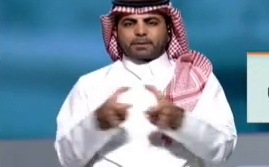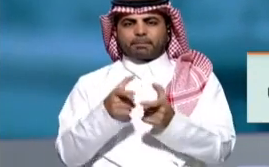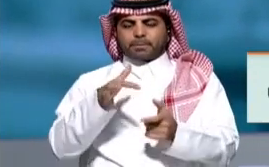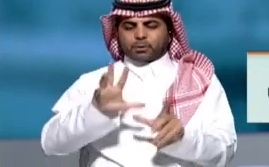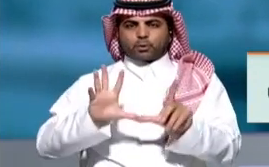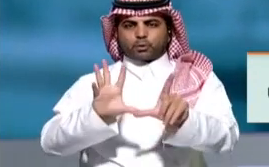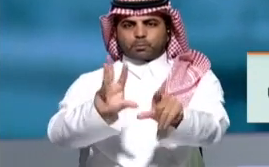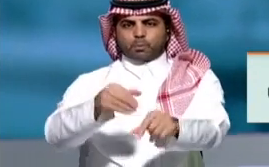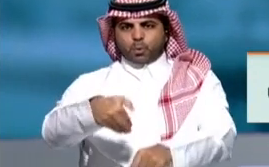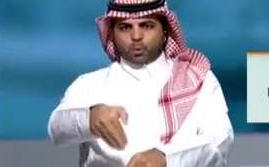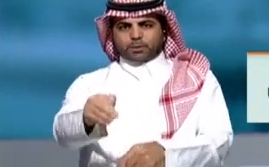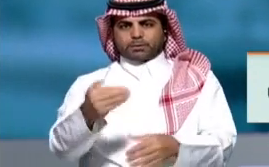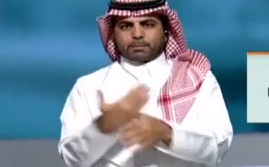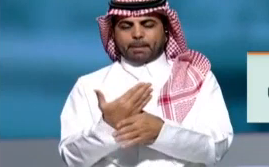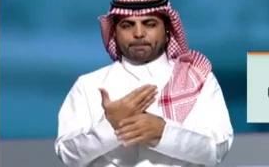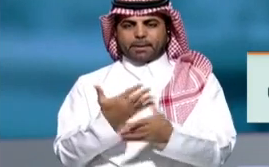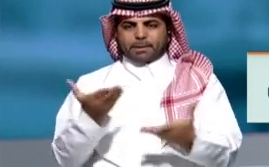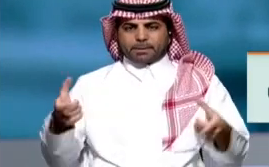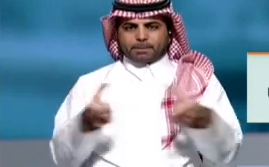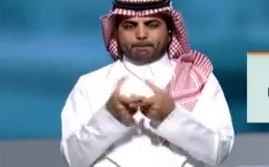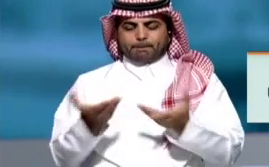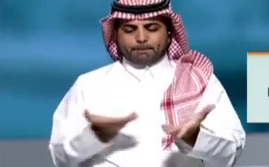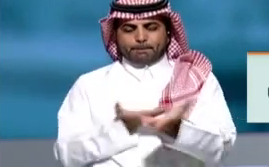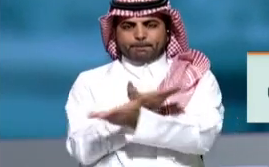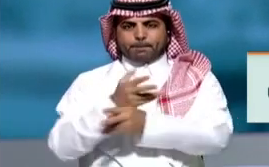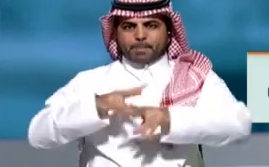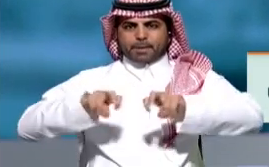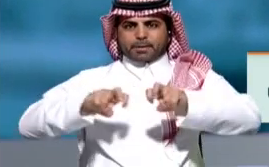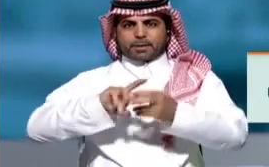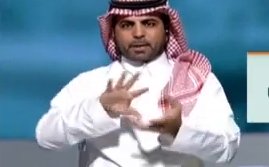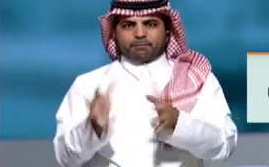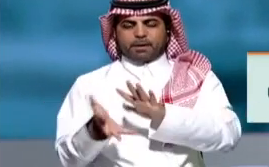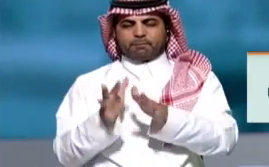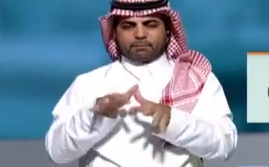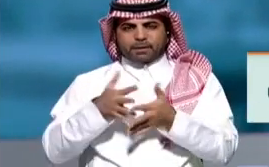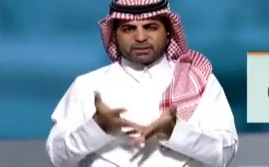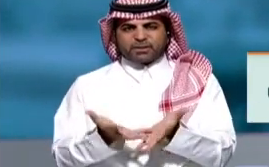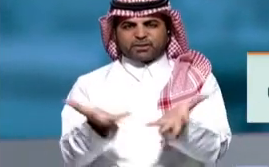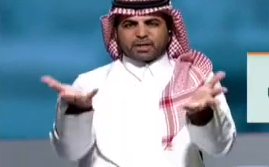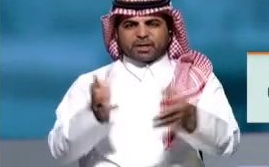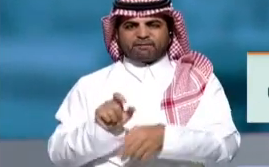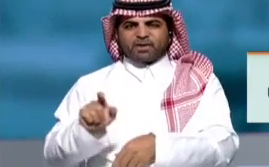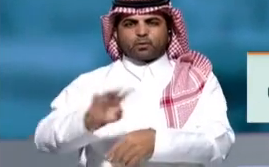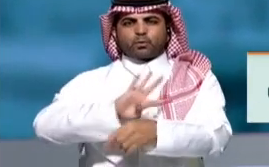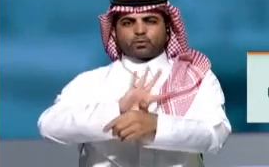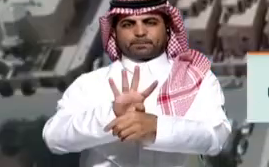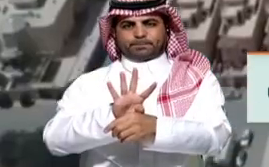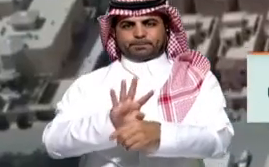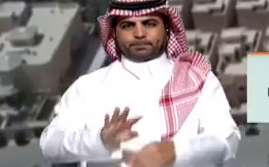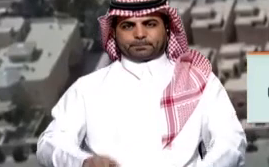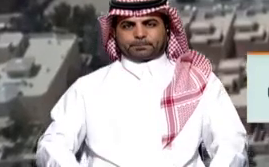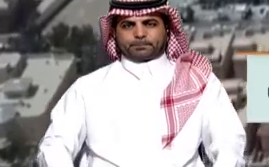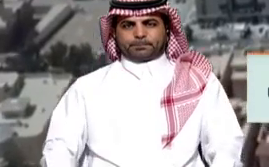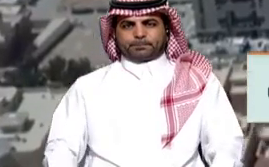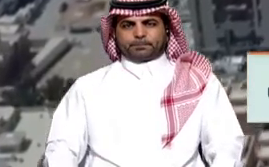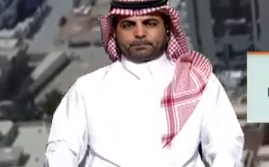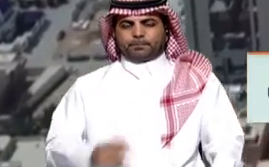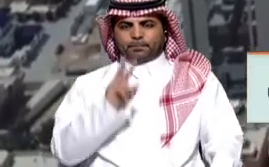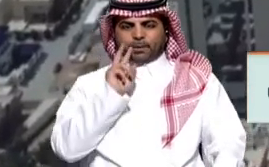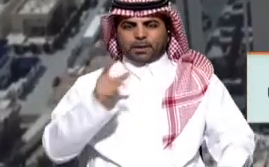الأسبوع القادم لبحث سبل توحيد الجهود لمواجهة انتشار وباء كورونا.